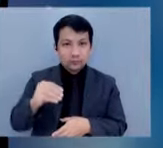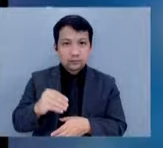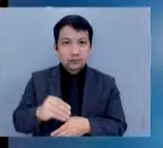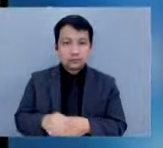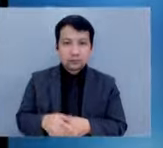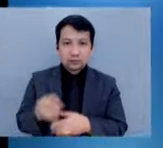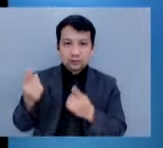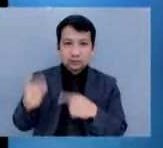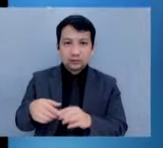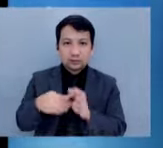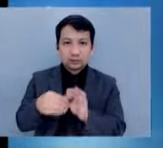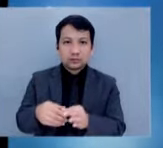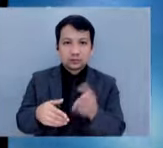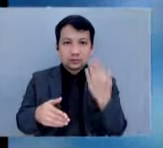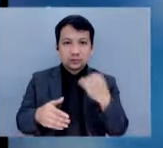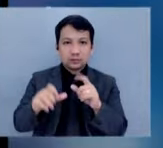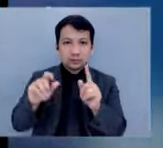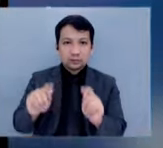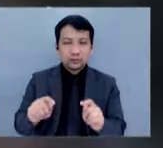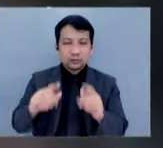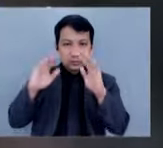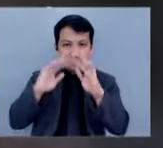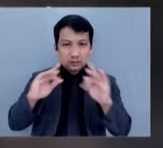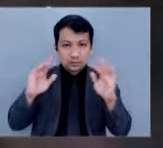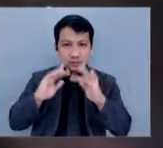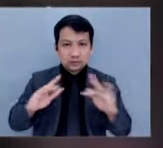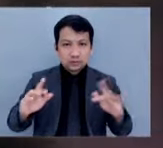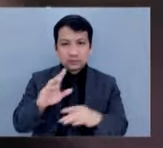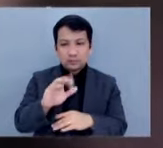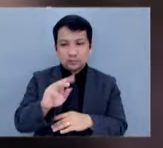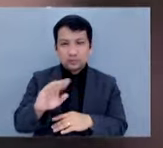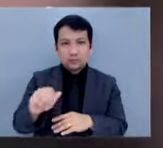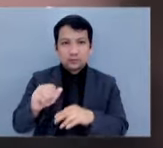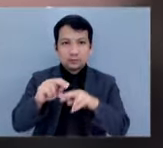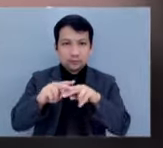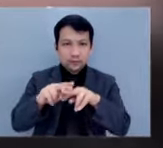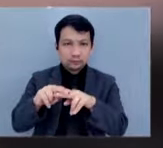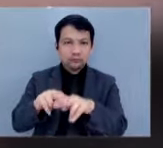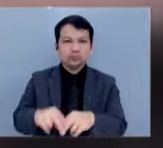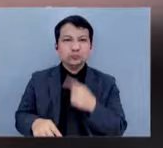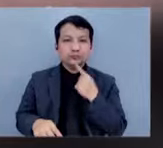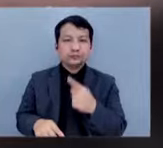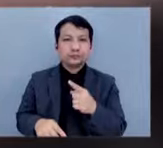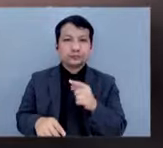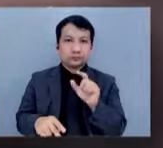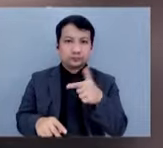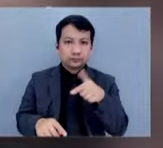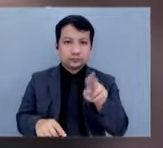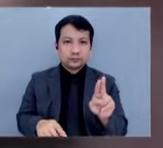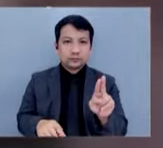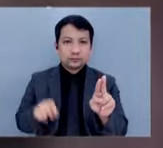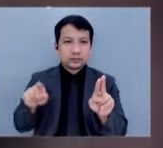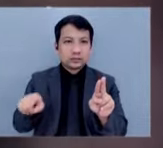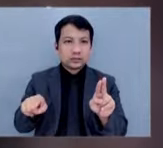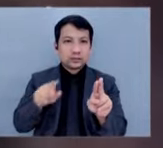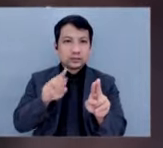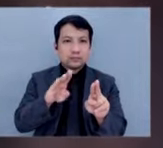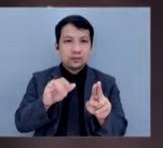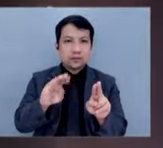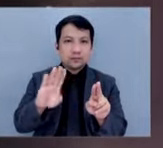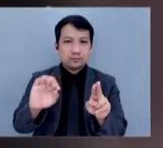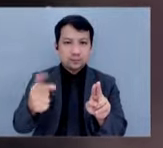yan nitong Sabado sa fiesta sa Bayambang, Pangasinan. Kinundena ng lokal na pamahalaan ng Bayambang ang